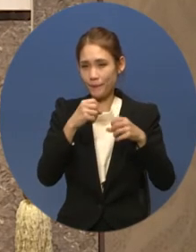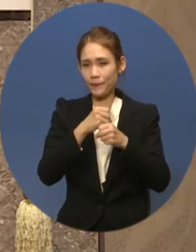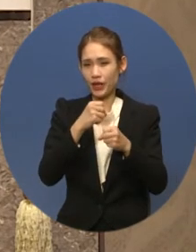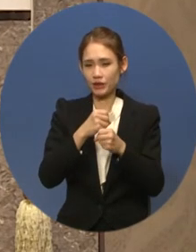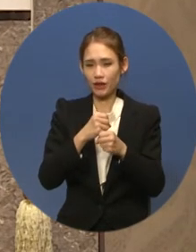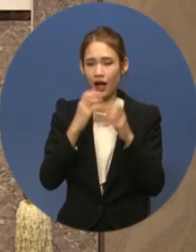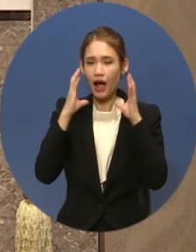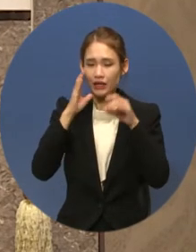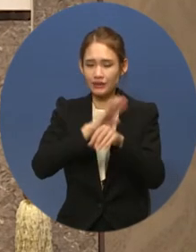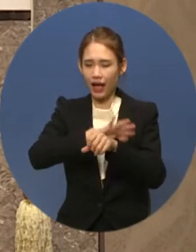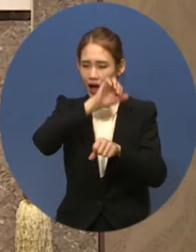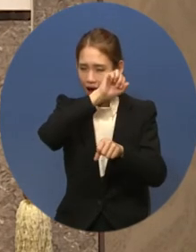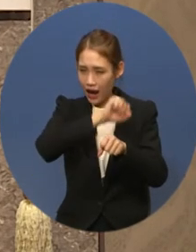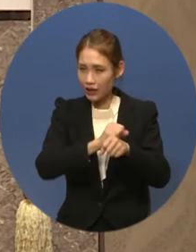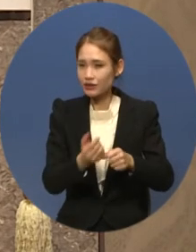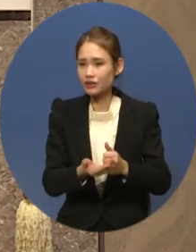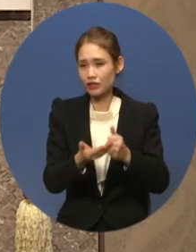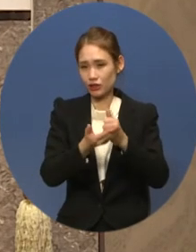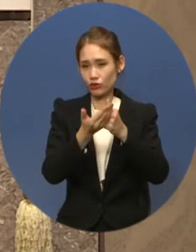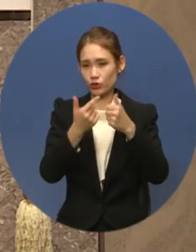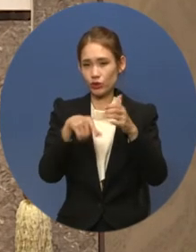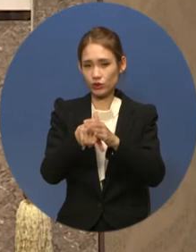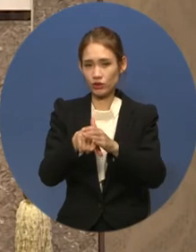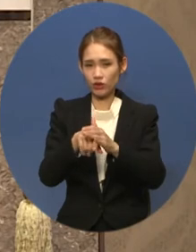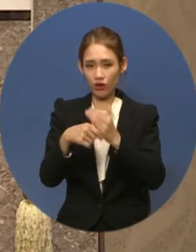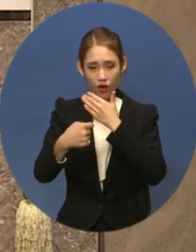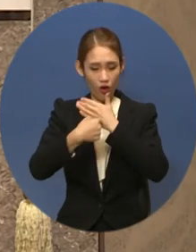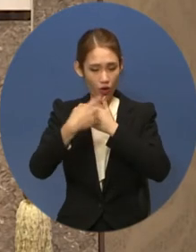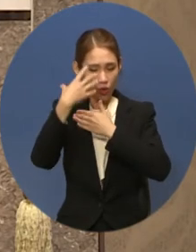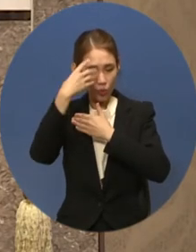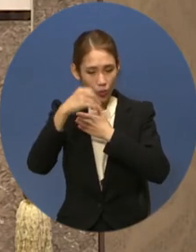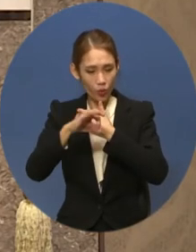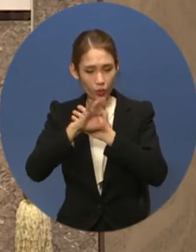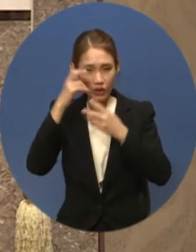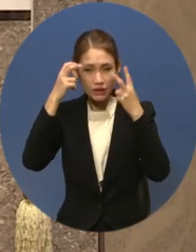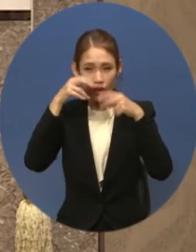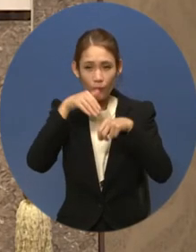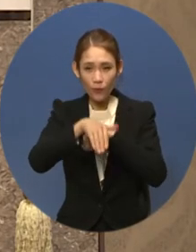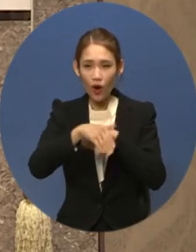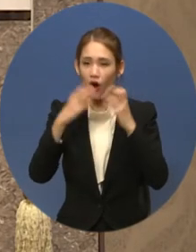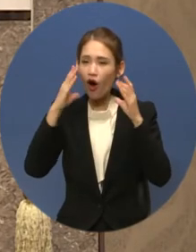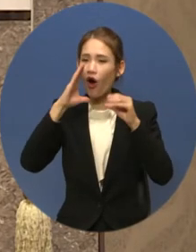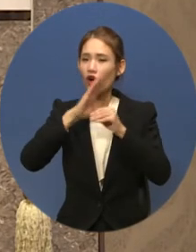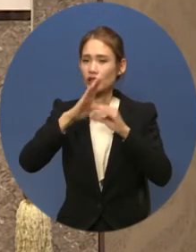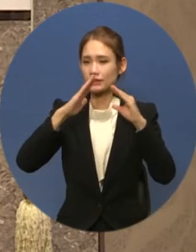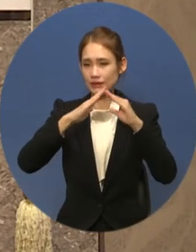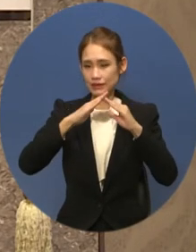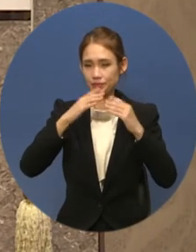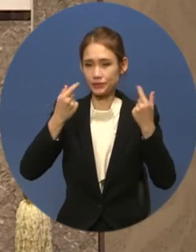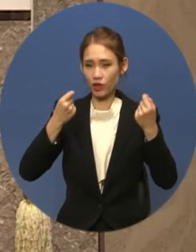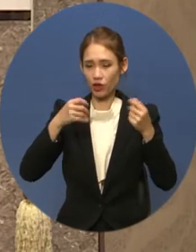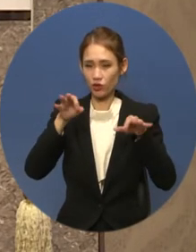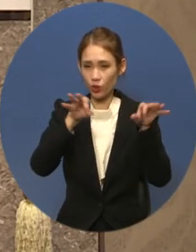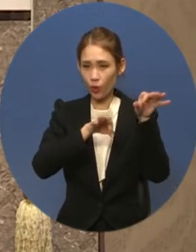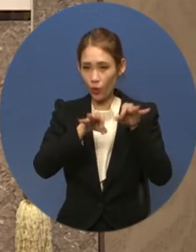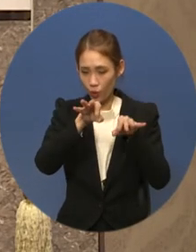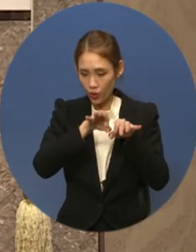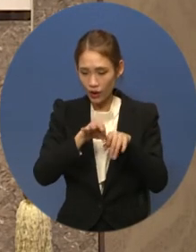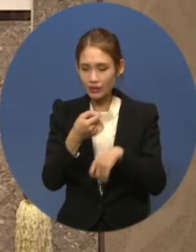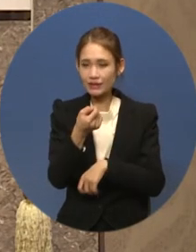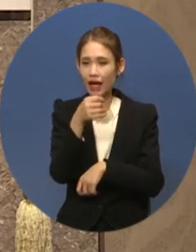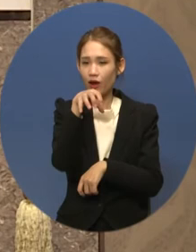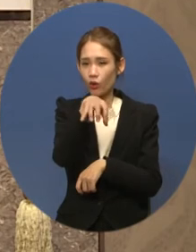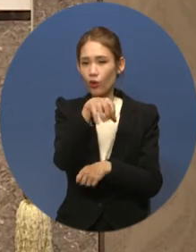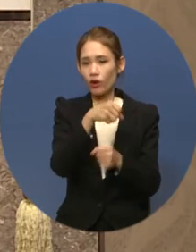위해서 겉으로 보면 기업형 으로 운영이 됩니다 엄마들이 어린이집 처럼 이렇게 돈도 내고 해서 조그만 공간을 만들어서